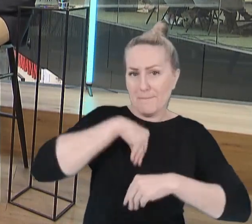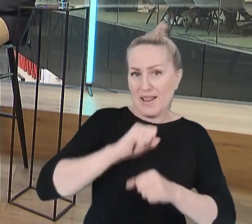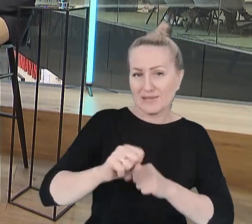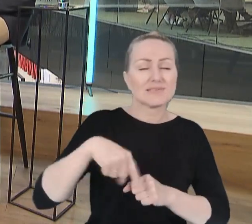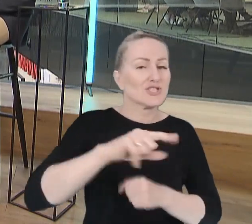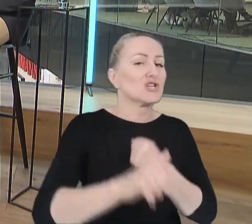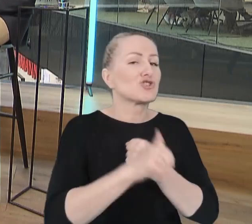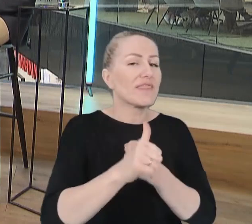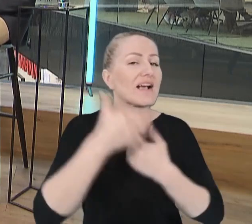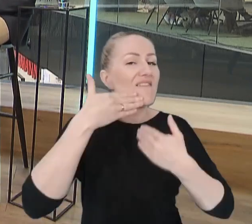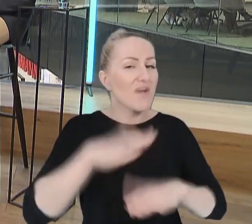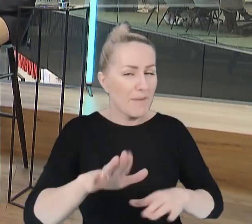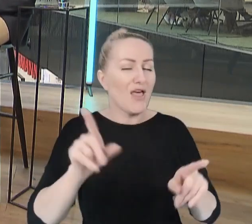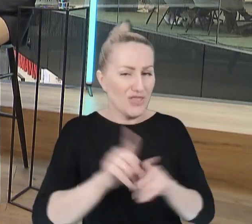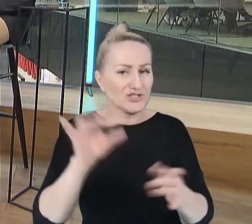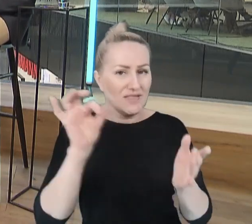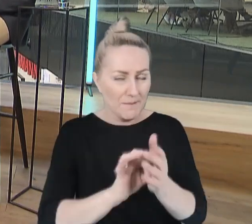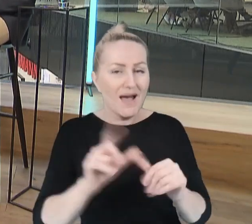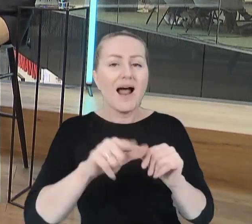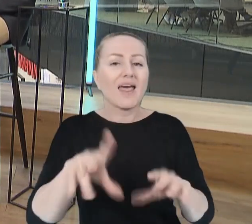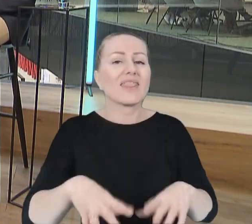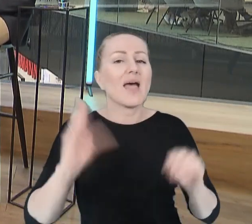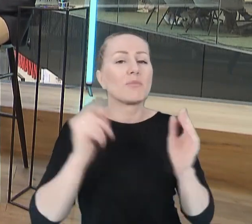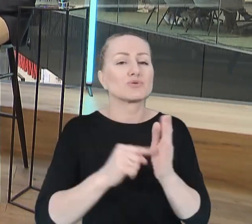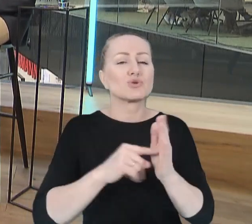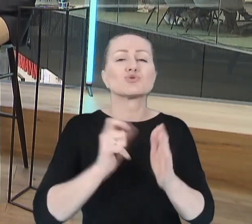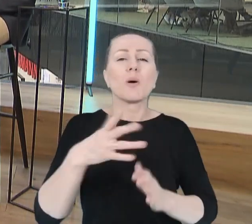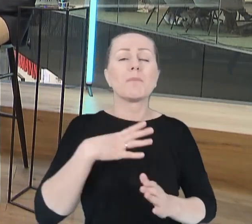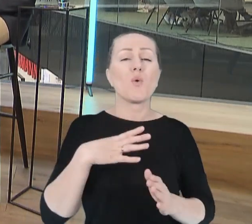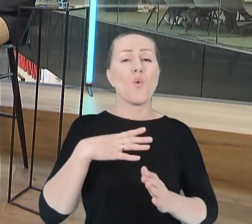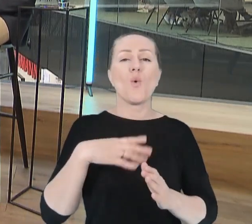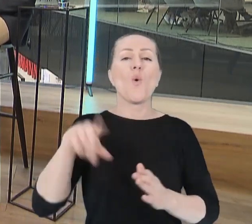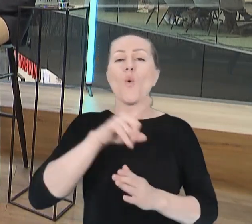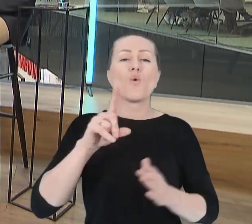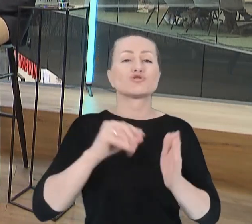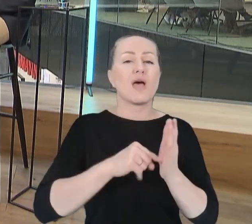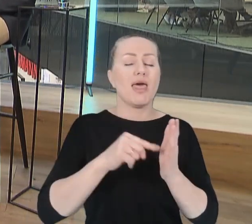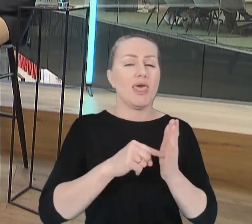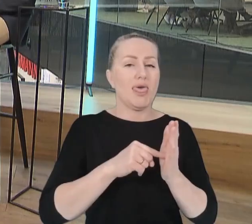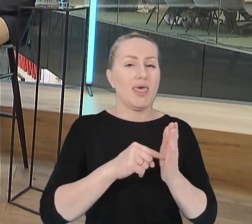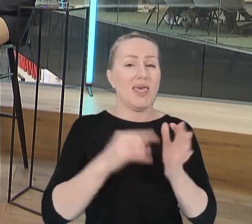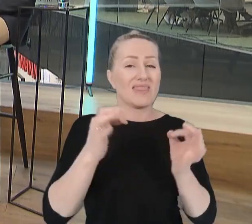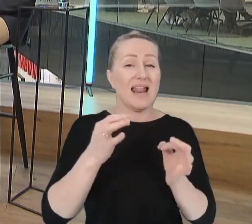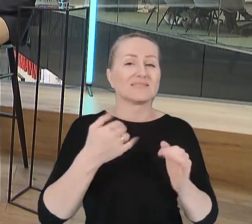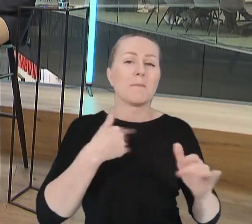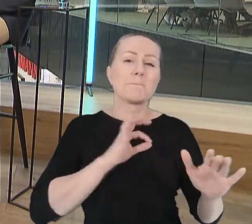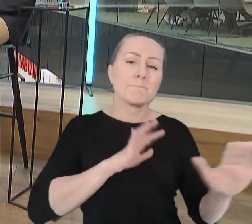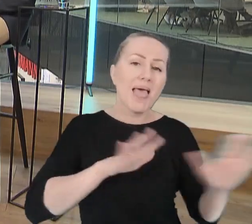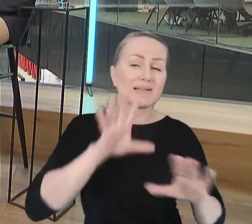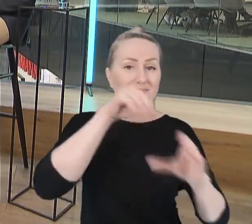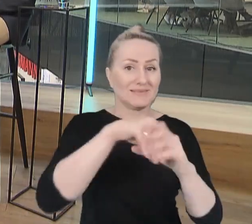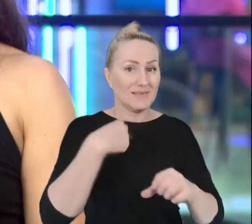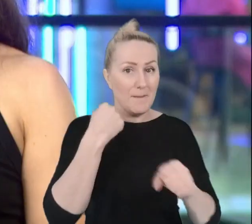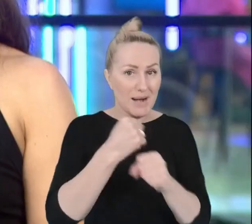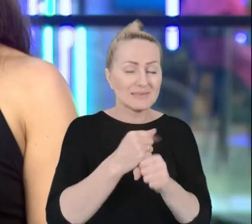to na pewno, ale zacznijmy od tego, co by sprawiło, że to miejsce, w którym pracujemy, jest jednak takim, które o nas dba.